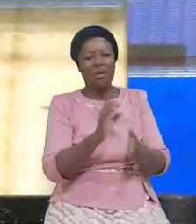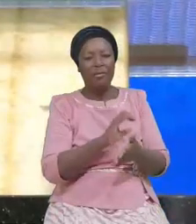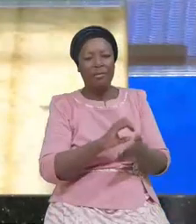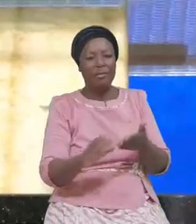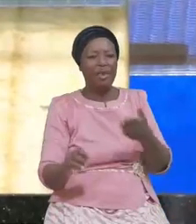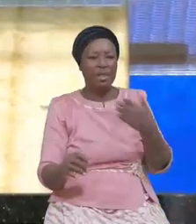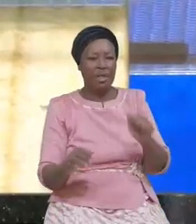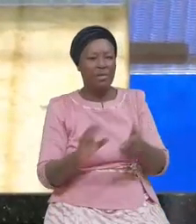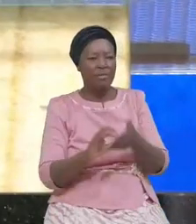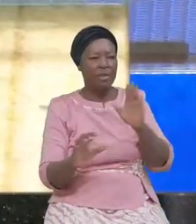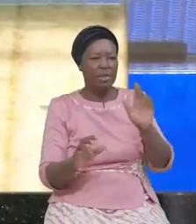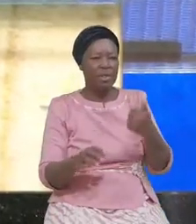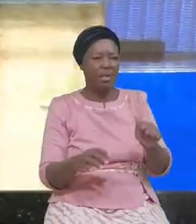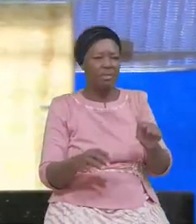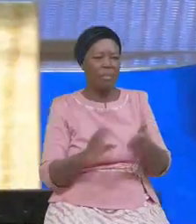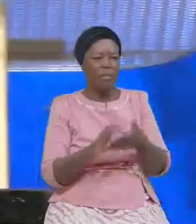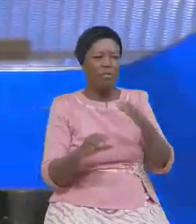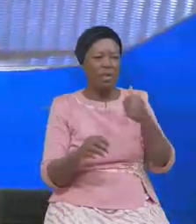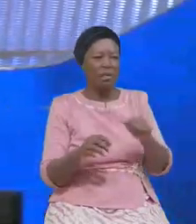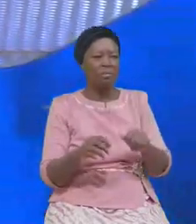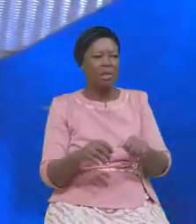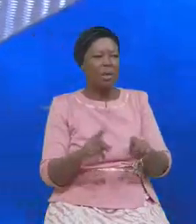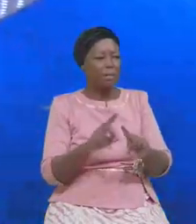Le verset 10, il dit, le jour du Seigneur